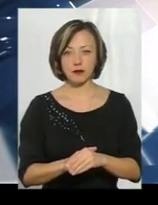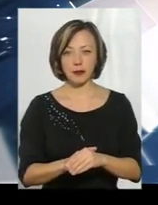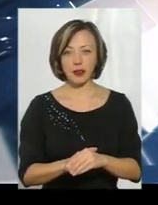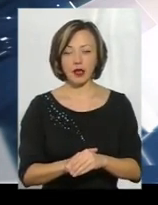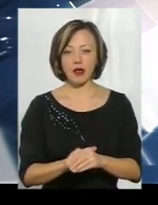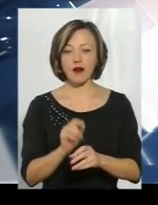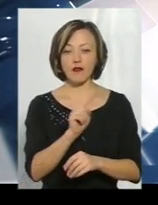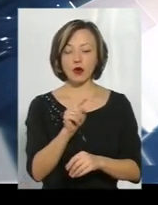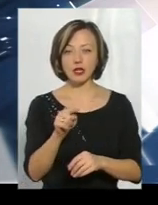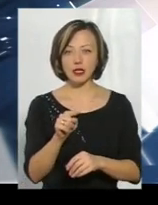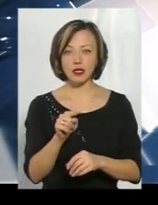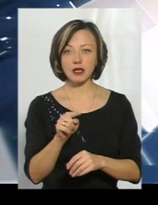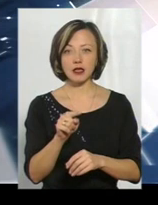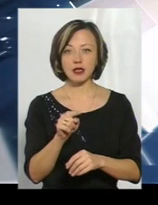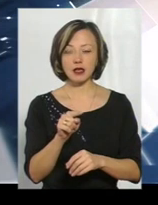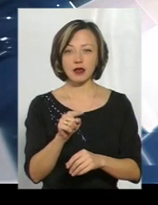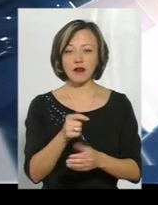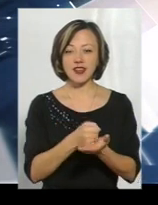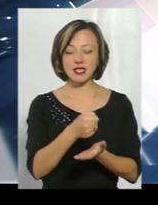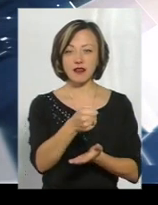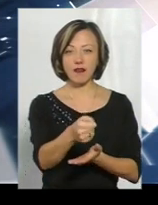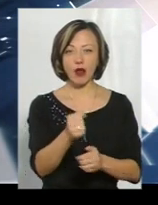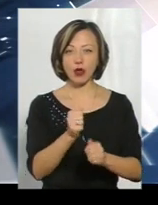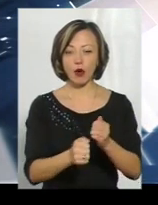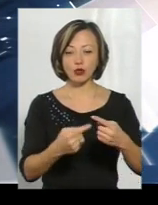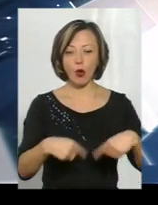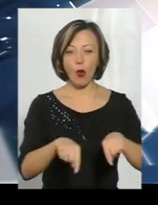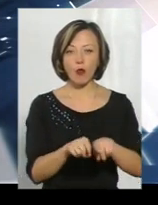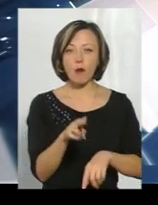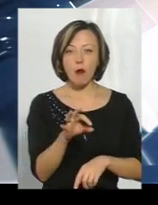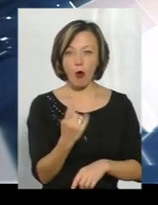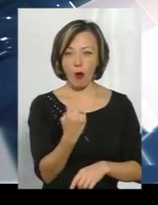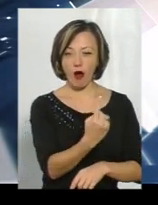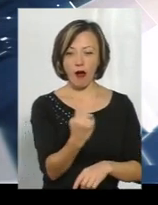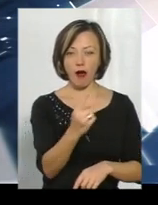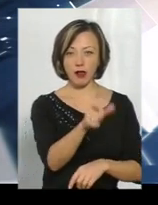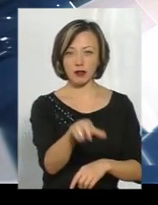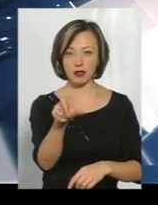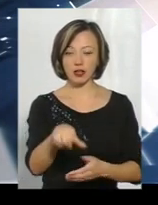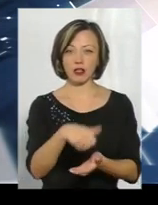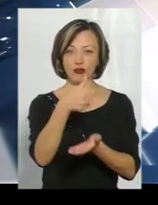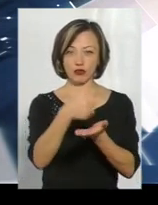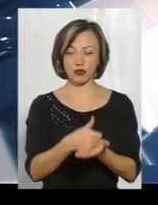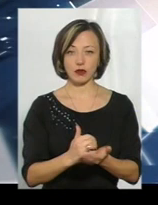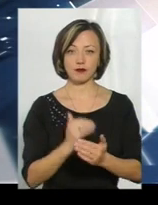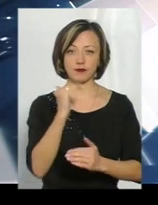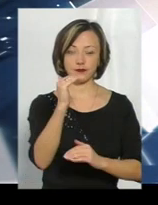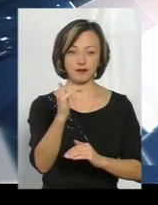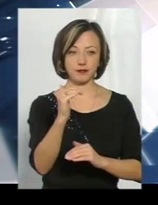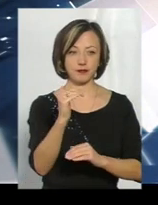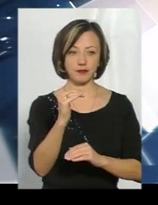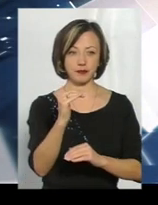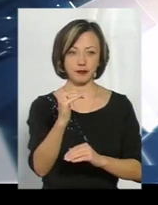Вони виставляють на кожний округ по кандидату, і на чолі всіх кандидатів йде